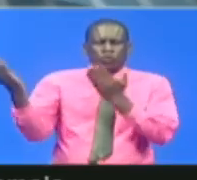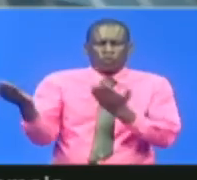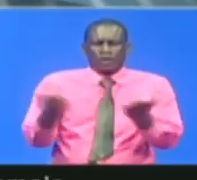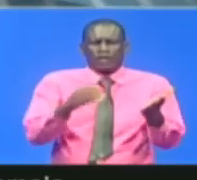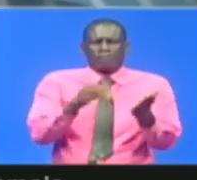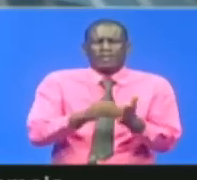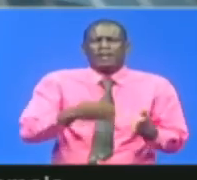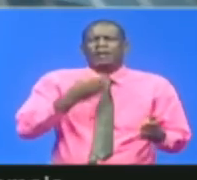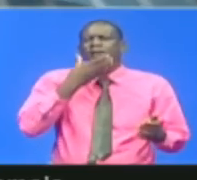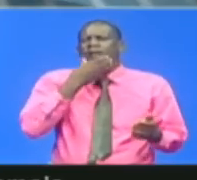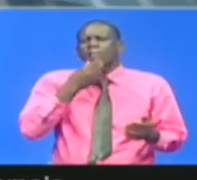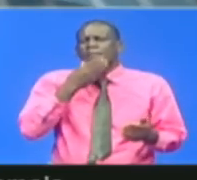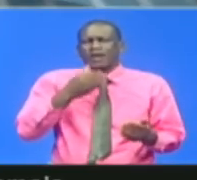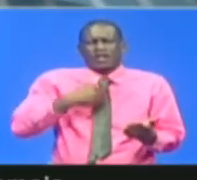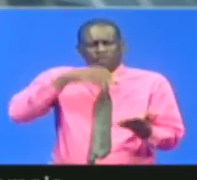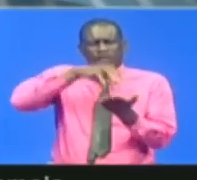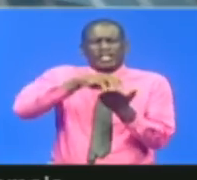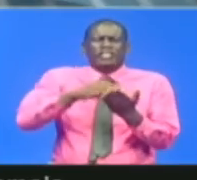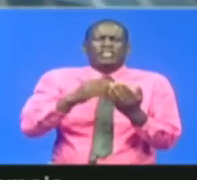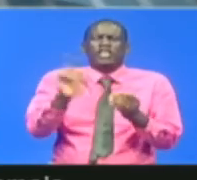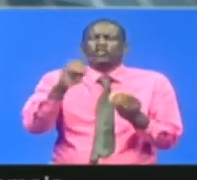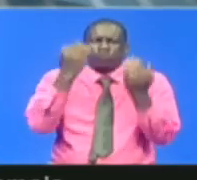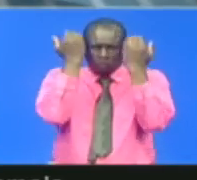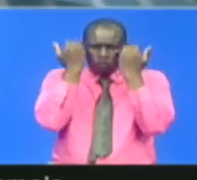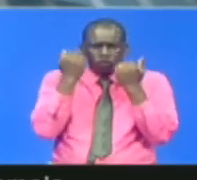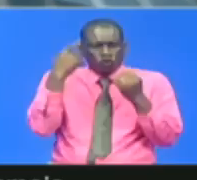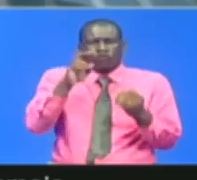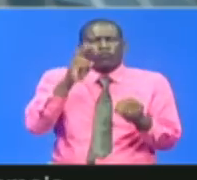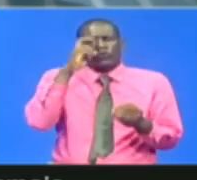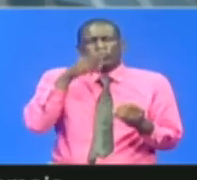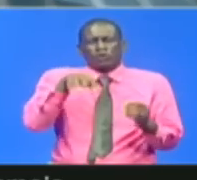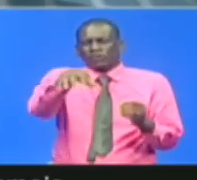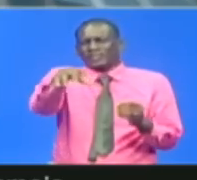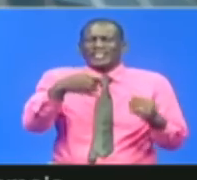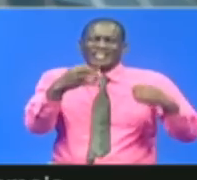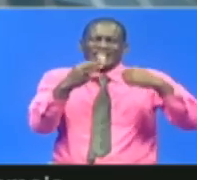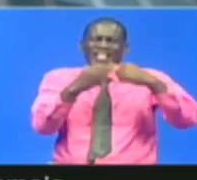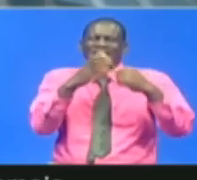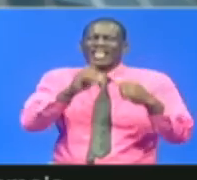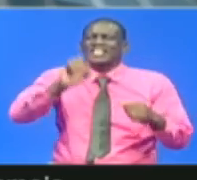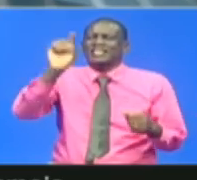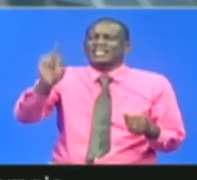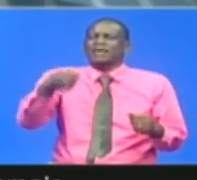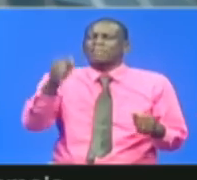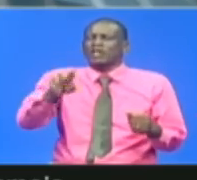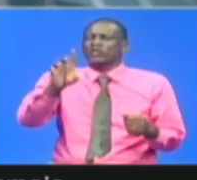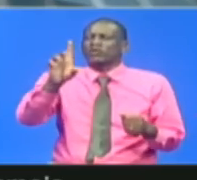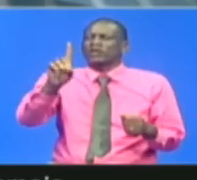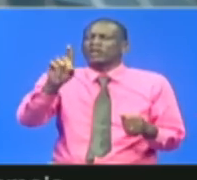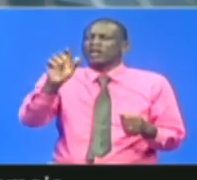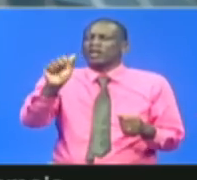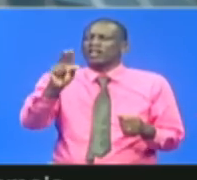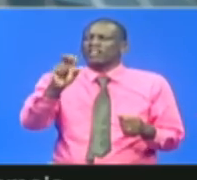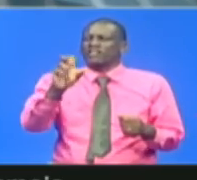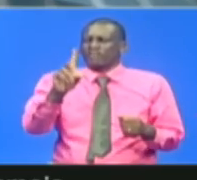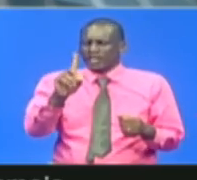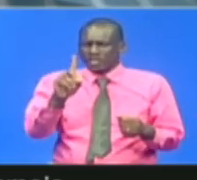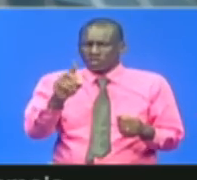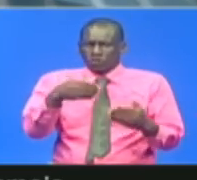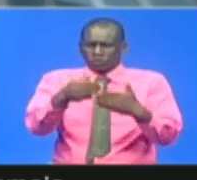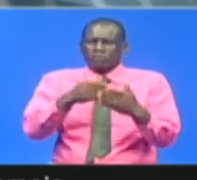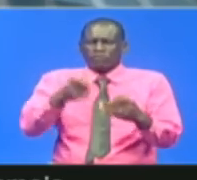Mwanaume ameshtakiwa katika mahakama ya Nairobi kwa madai ya kuiba shilingi milioni 80. David Njau Wambugu, ambaye alifikishwa mbele ya